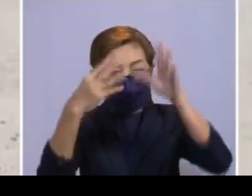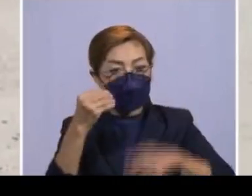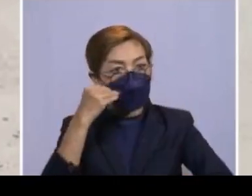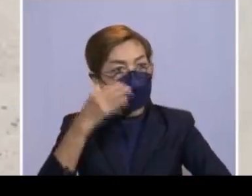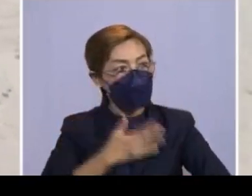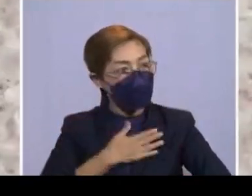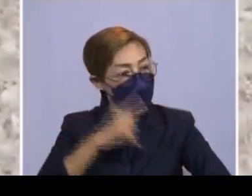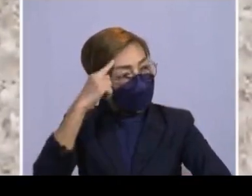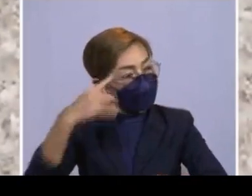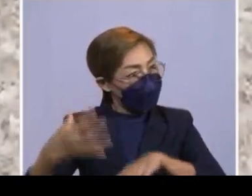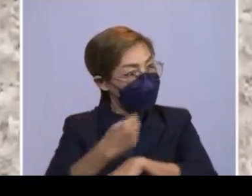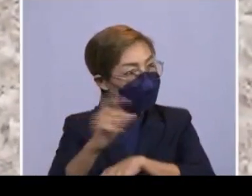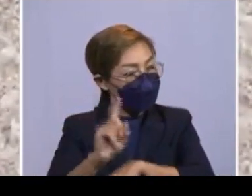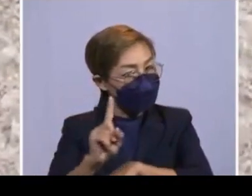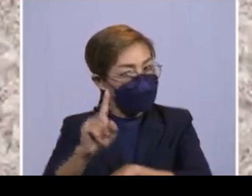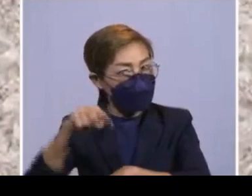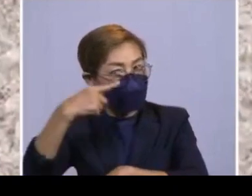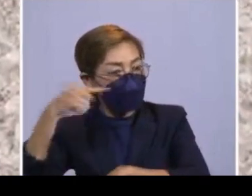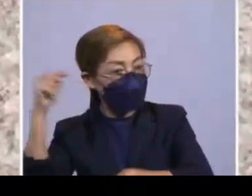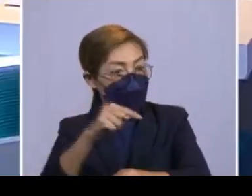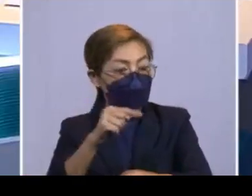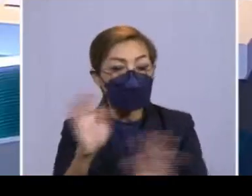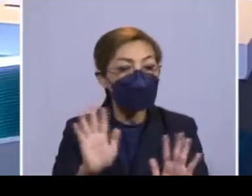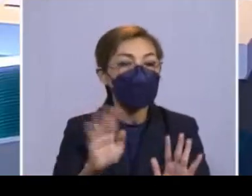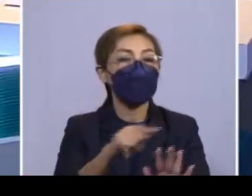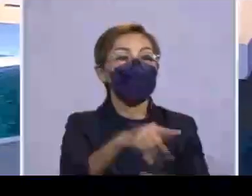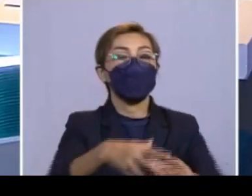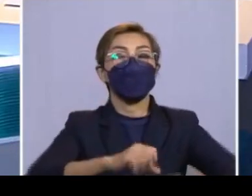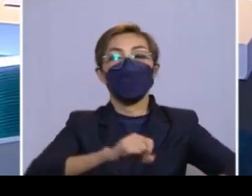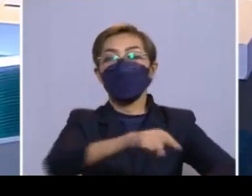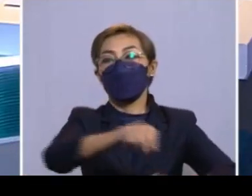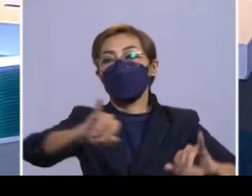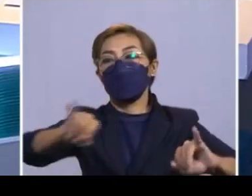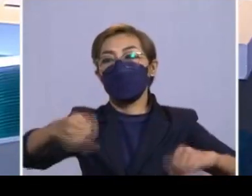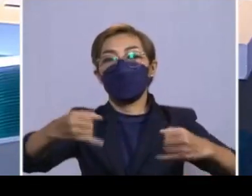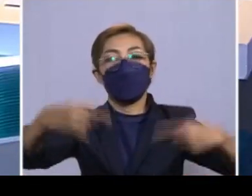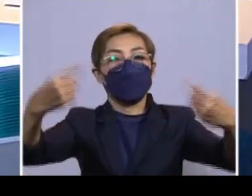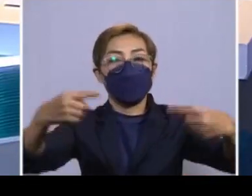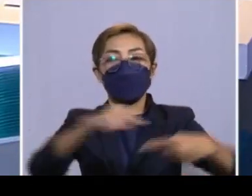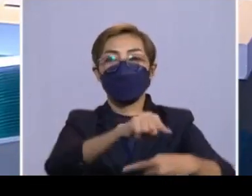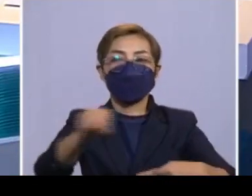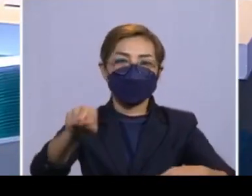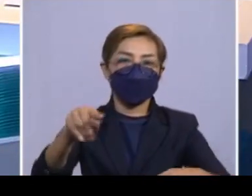บ้านท่านหรือเปล่าว่ามีใบสั่งจากใครหรือเปล่าสุดท้ายแล้วเป็นเรื่องของเหตุทะเลาะวิวาทกันนะคะ เป็นวัยรุ่นคู่อริกันนะฮะ